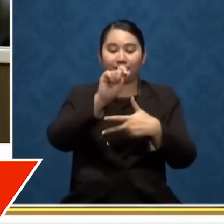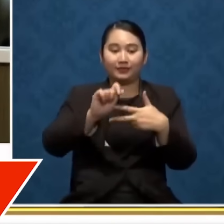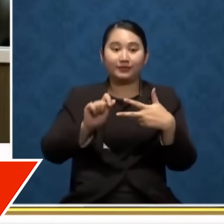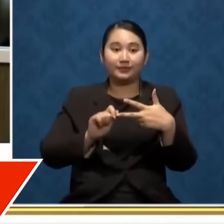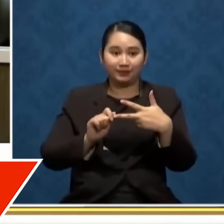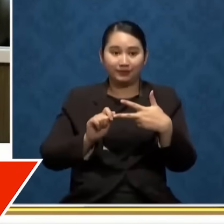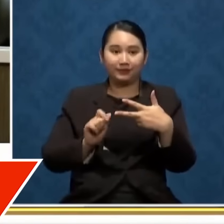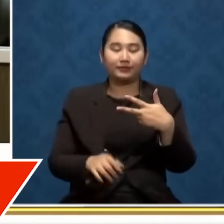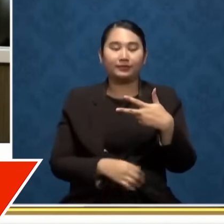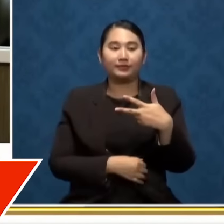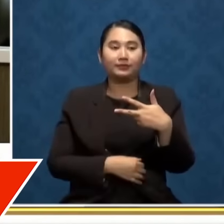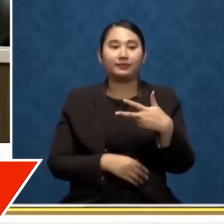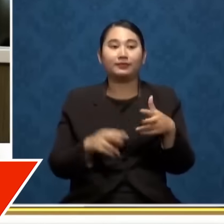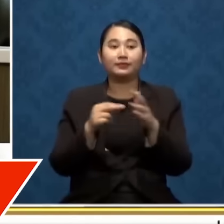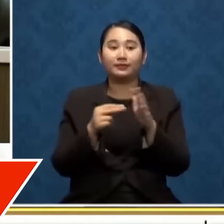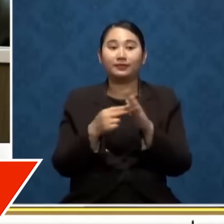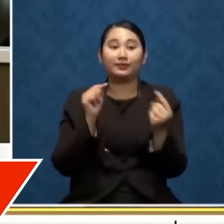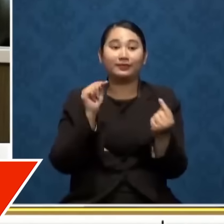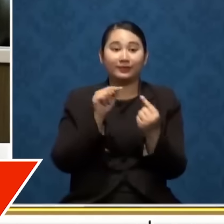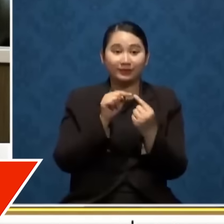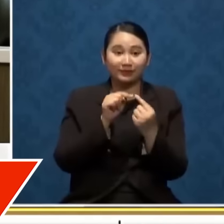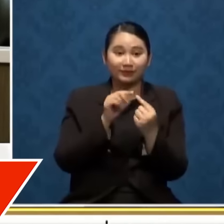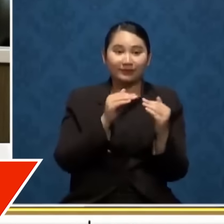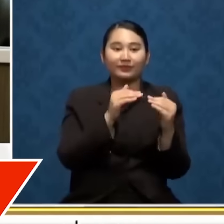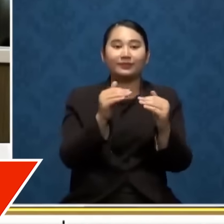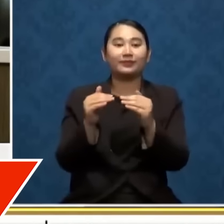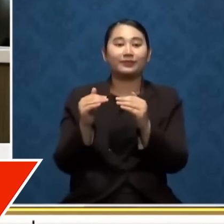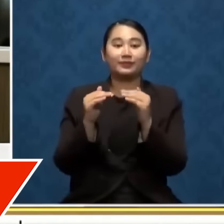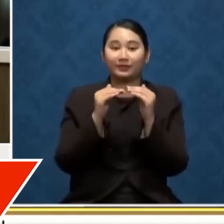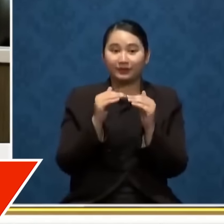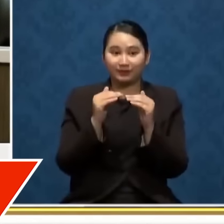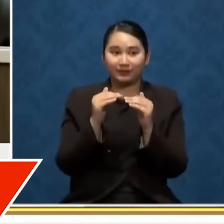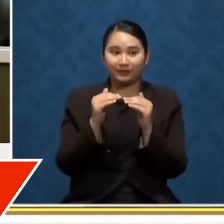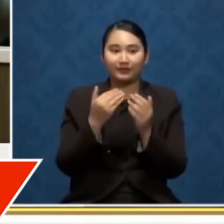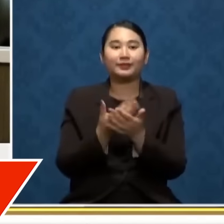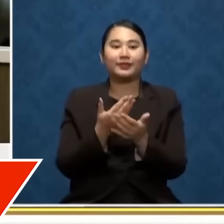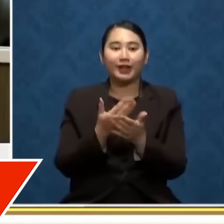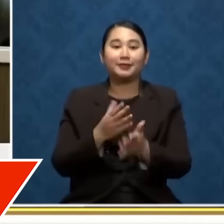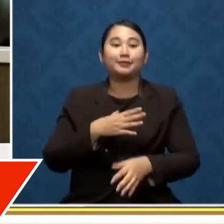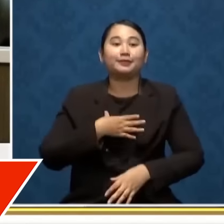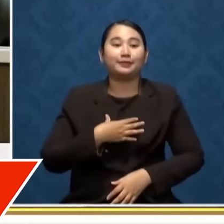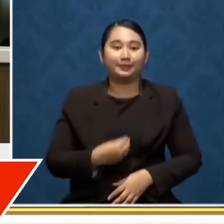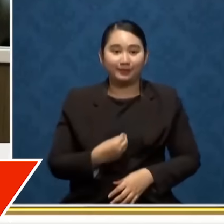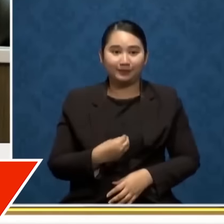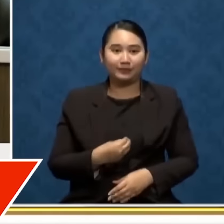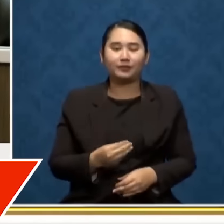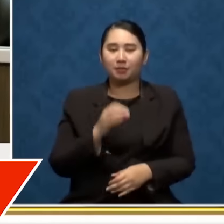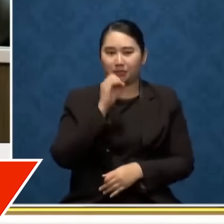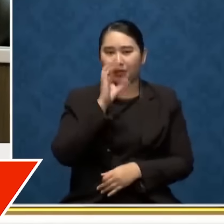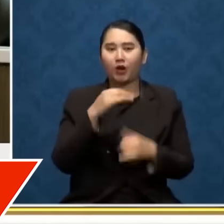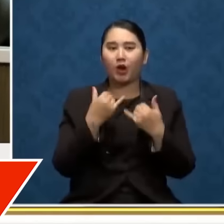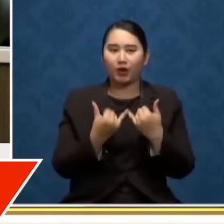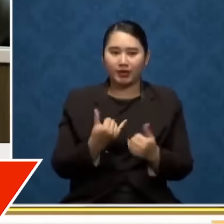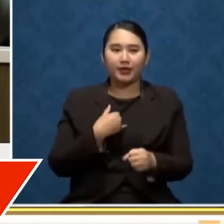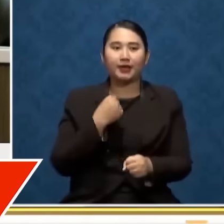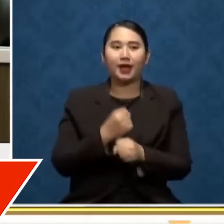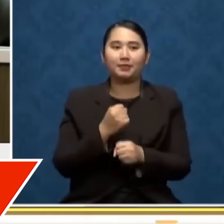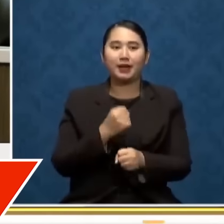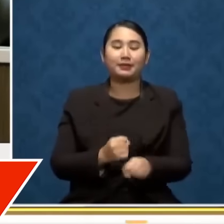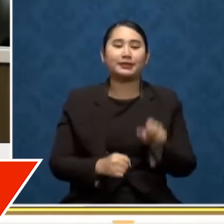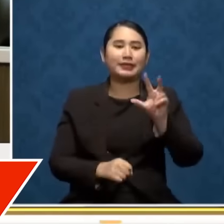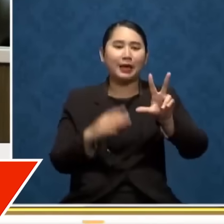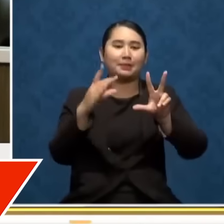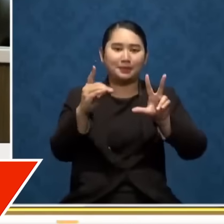แล้วก็ affordable ซึ่งแปลว่าทั่วถึงเข้าถึงนะครับแล้วก็ราคาถึงใจอ่อยว่าตอนนี้ท่านกำลังทำ 3 ดีมากก